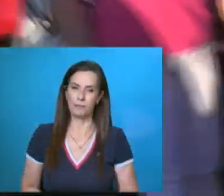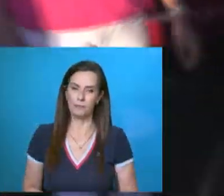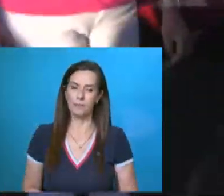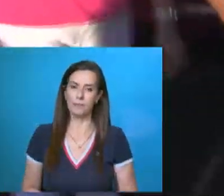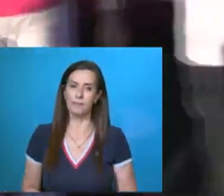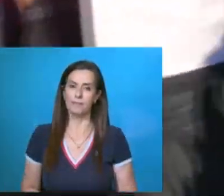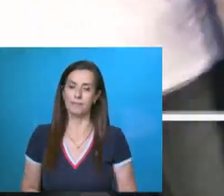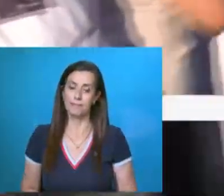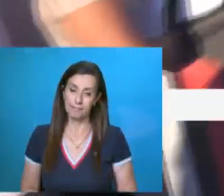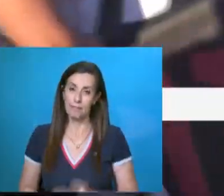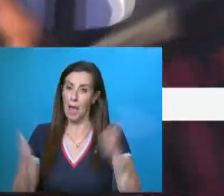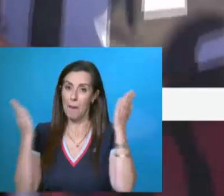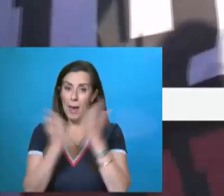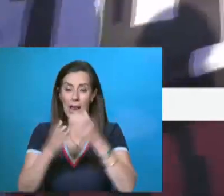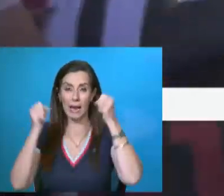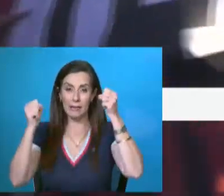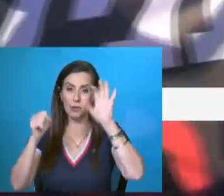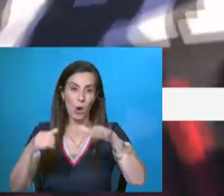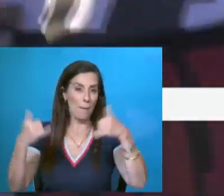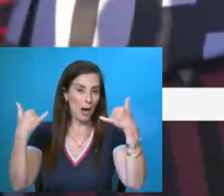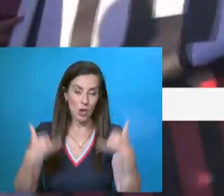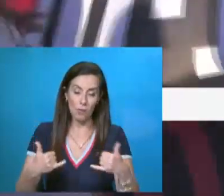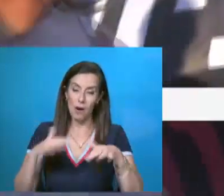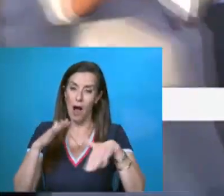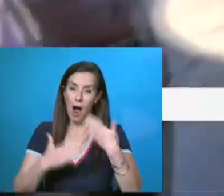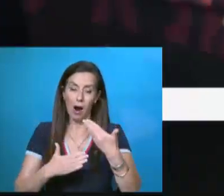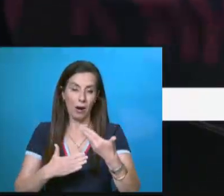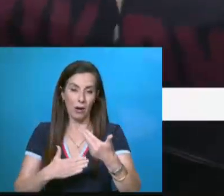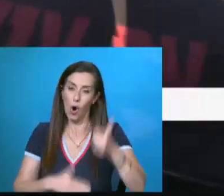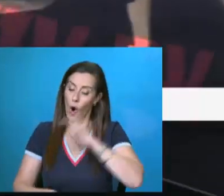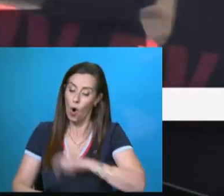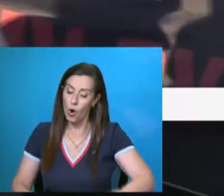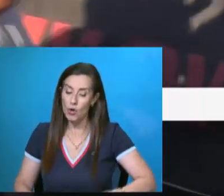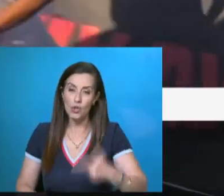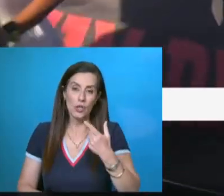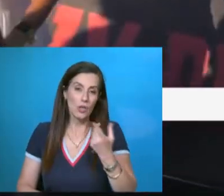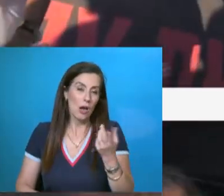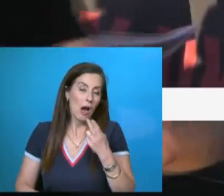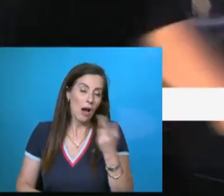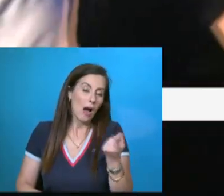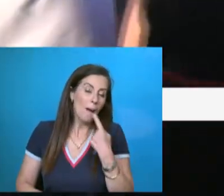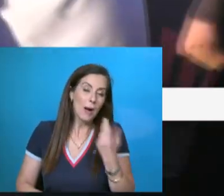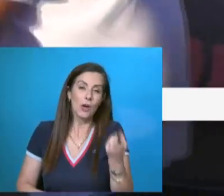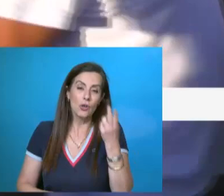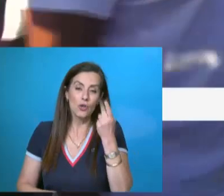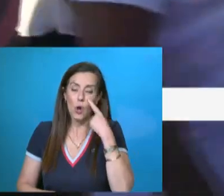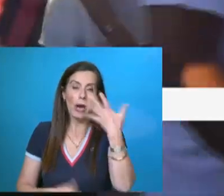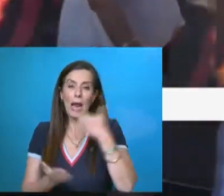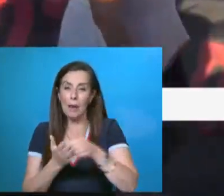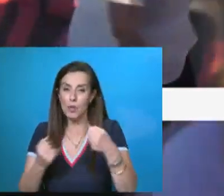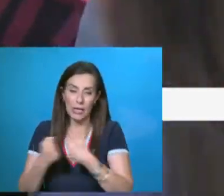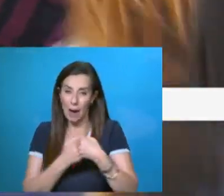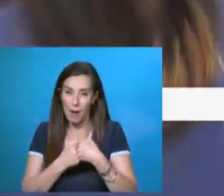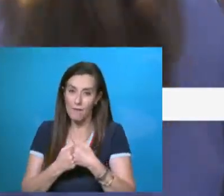כן, באילת הפגינו גם היום, אחרי ההודעה ראש העיר עוד אומר שהוא שוקל את צעדיו המשך המאבק, יהיה עוד צוות